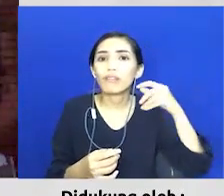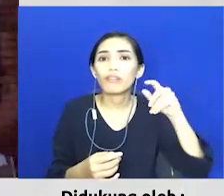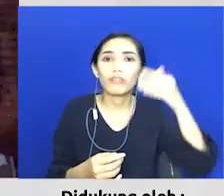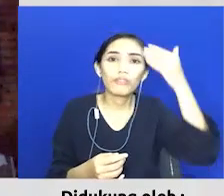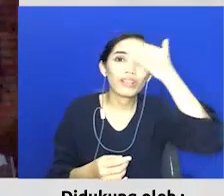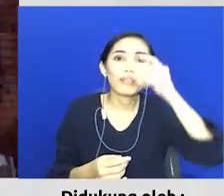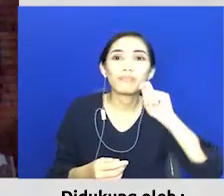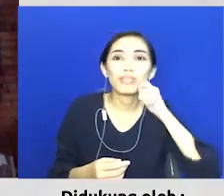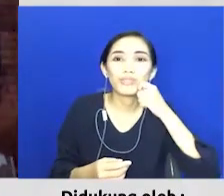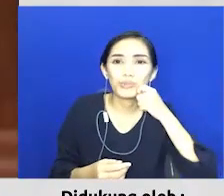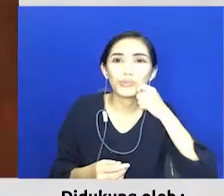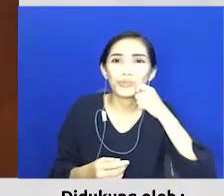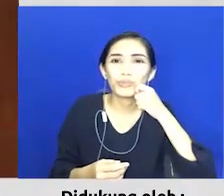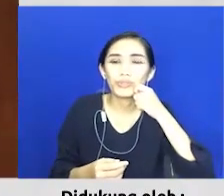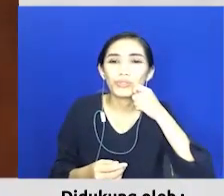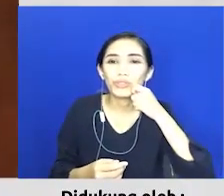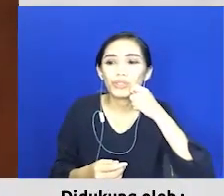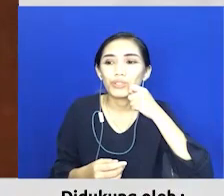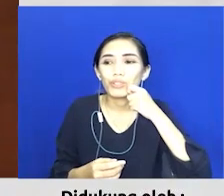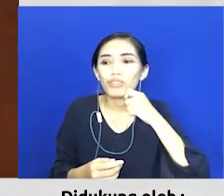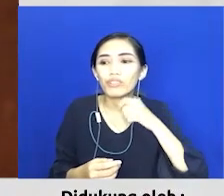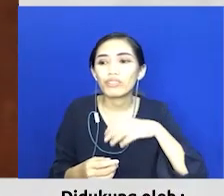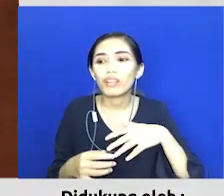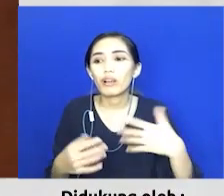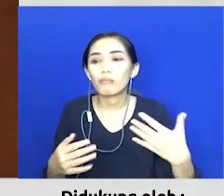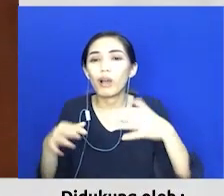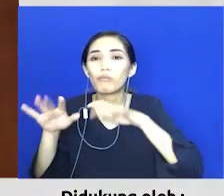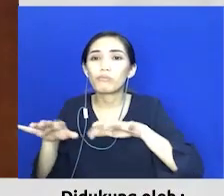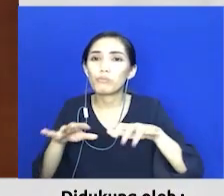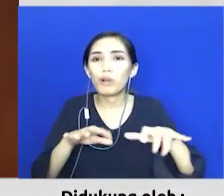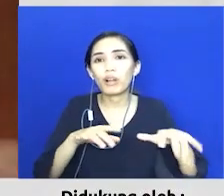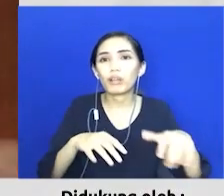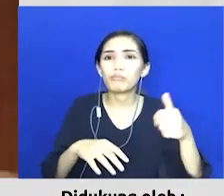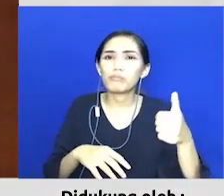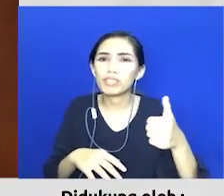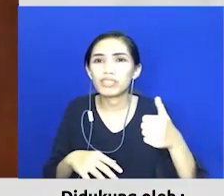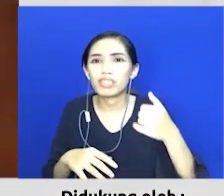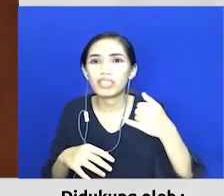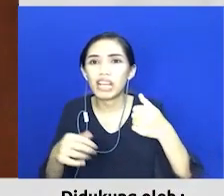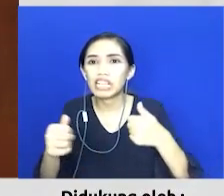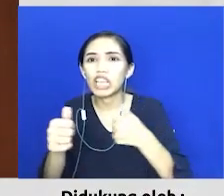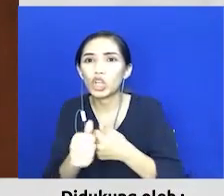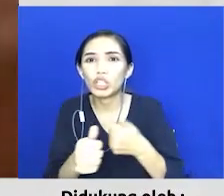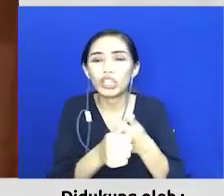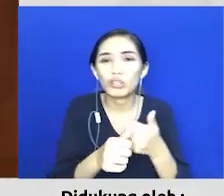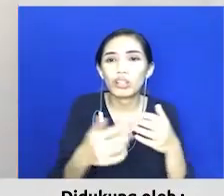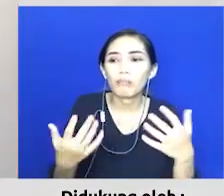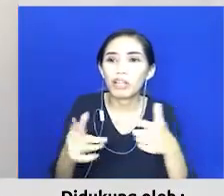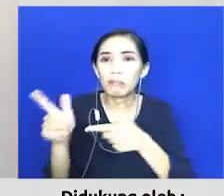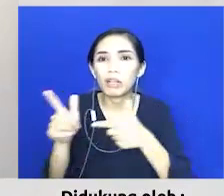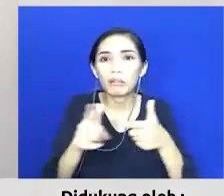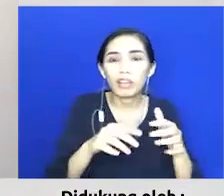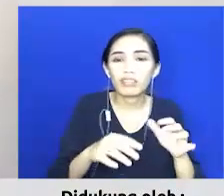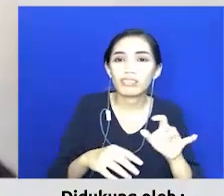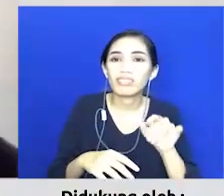Kenapa? Zaman itu film bisu. Ya, film bisu, jadi tukang pianonya apakah bisa ngikuti